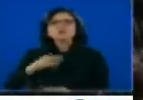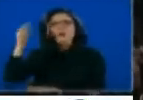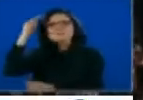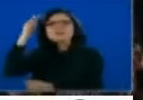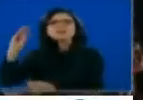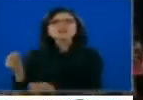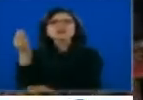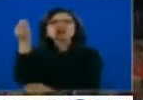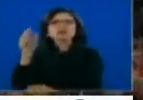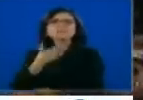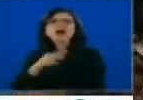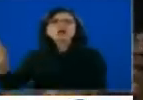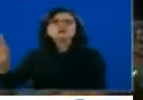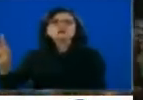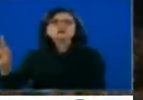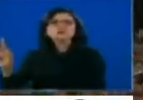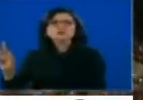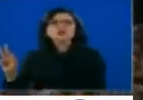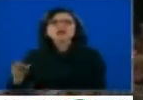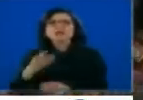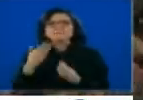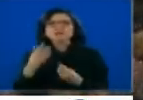Jakarta ini yang benar-benar